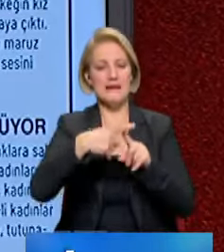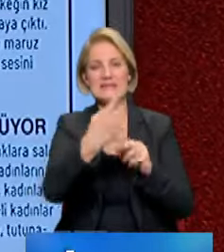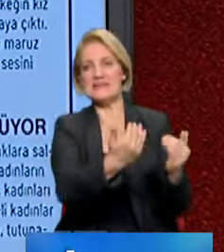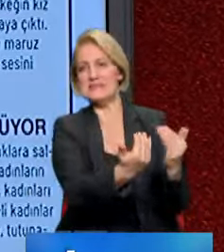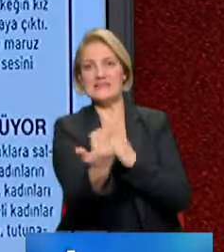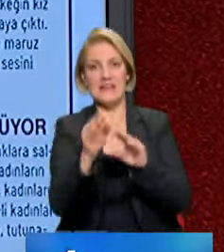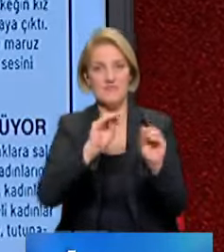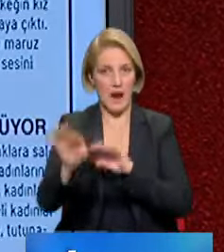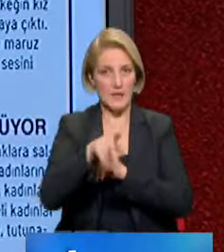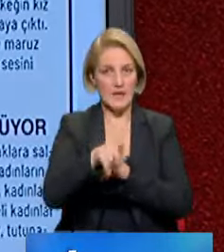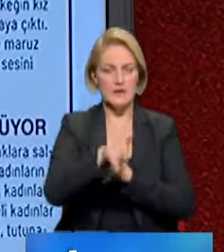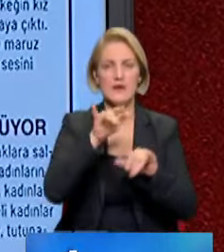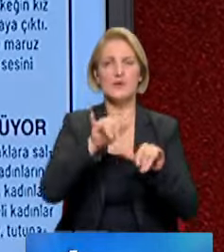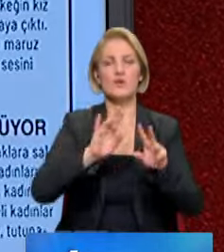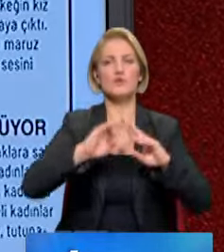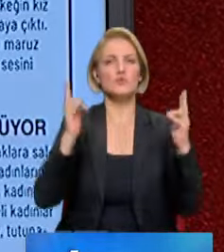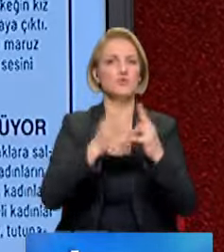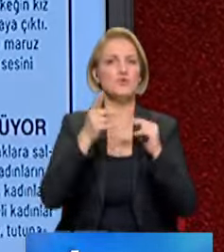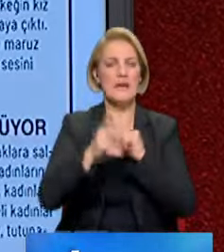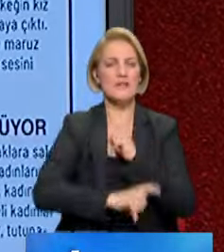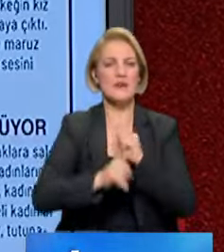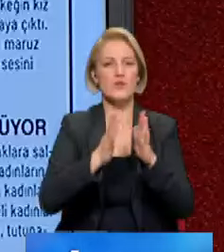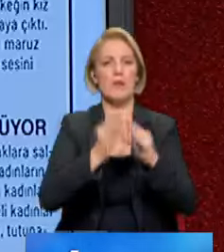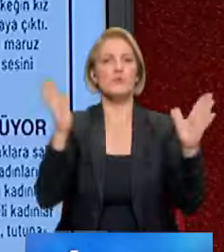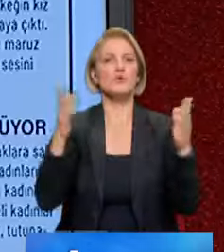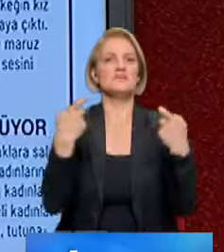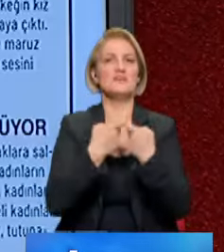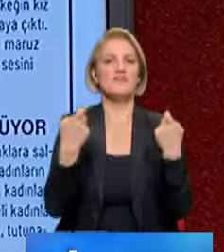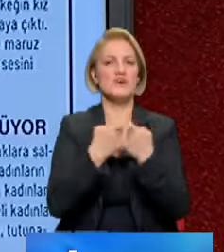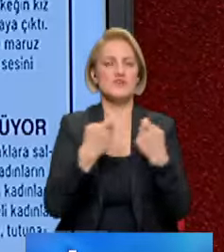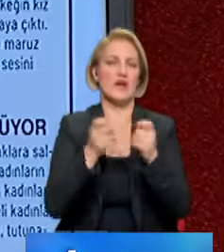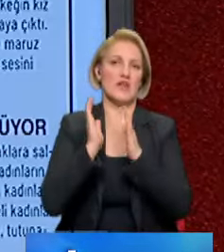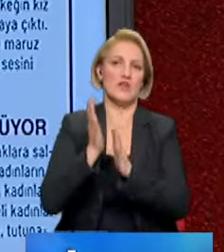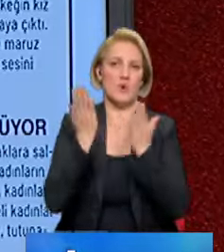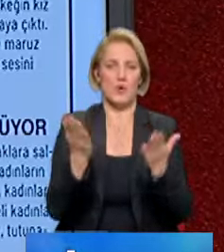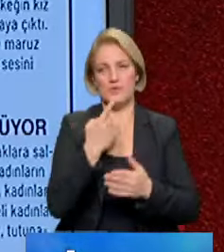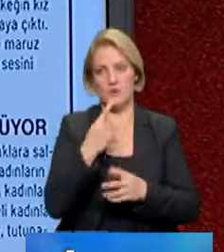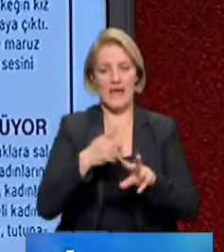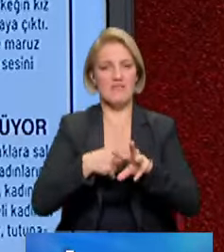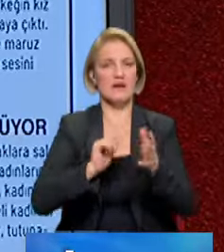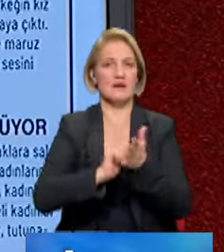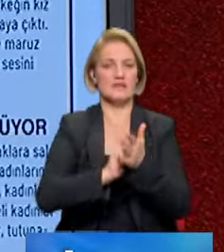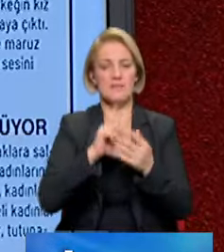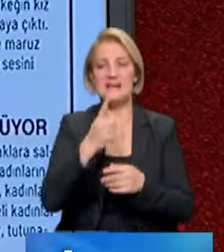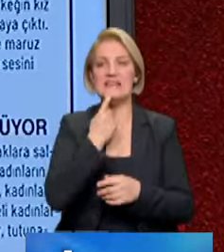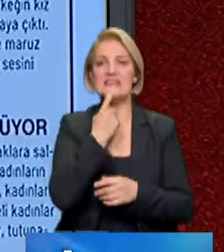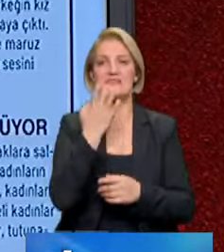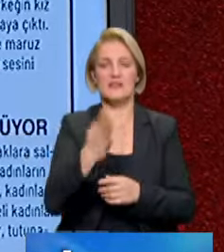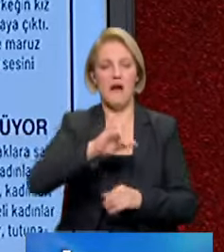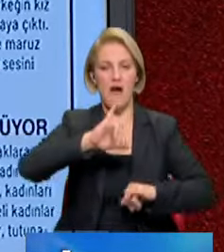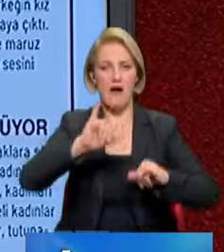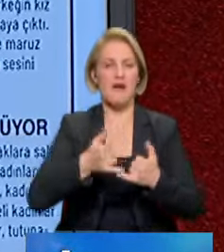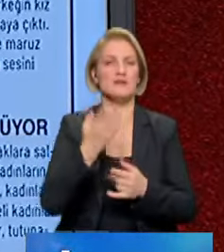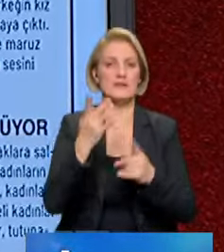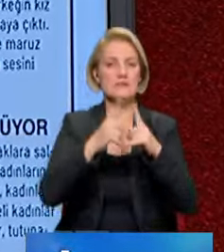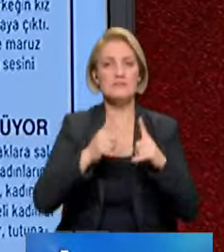desteklediği bu stratejisi dünyayı terörize ediyor, daha büyük savaşlar uçurumuna sürüklüyor, diyor Evrensel Gazetesi ve bir yıllık ağır